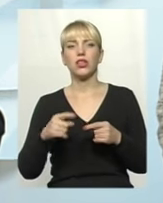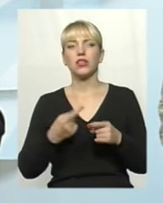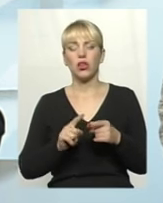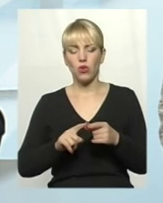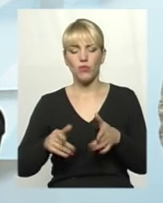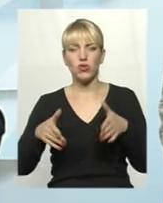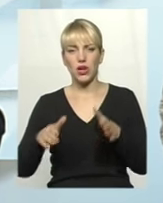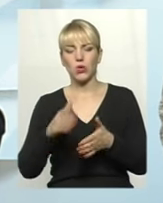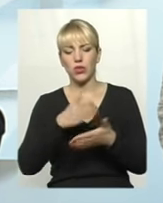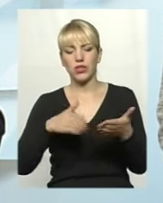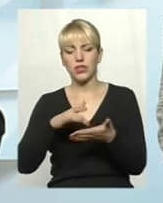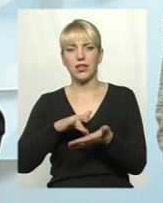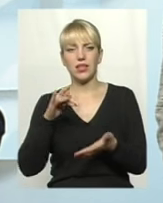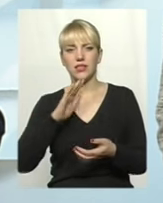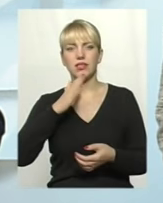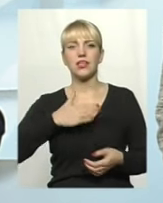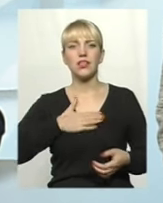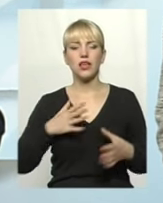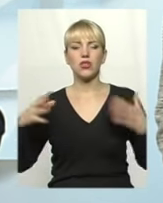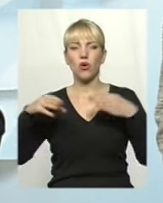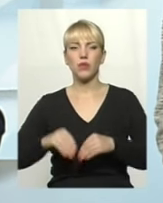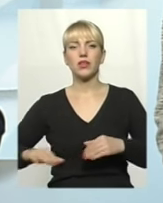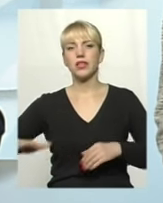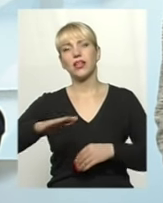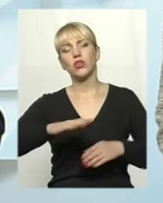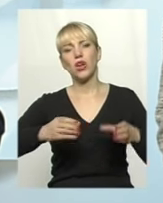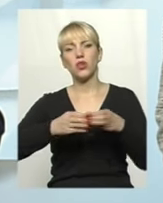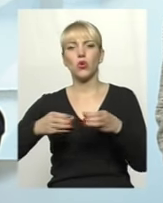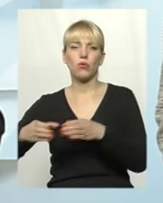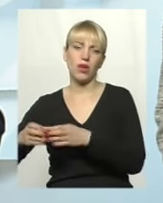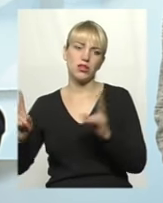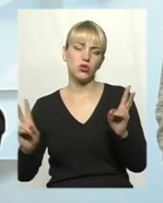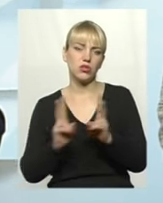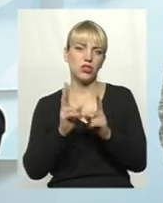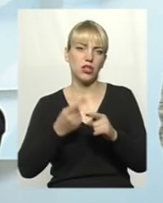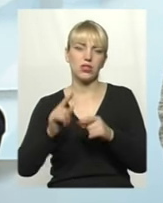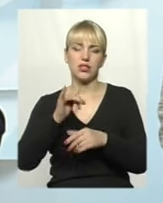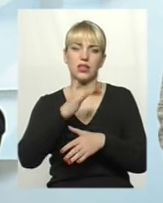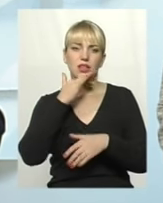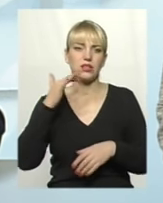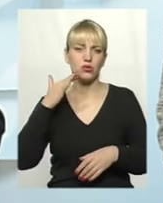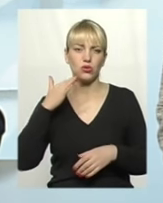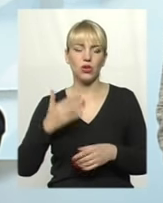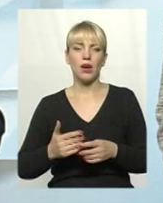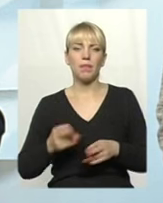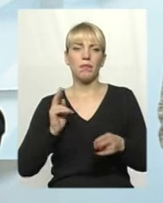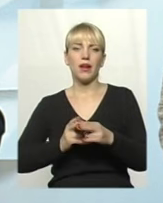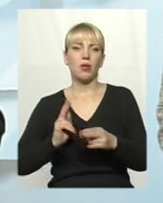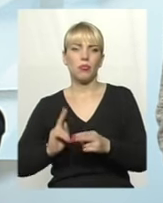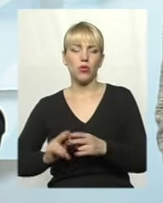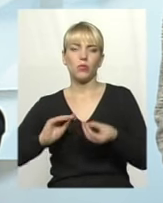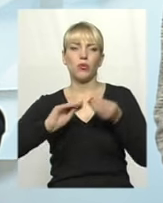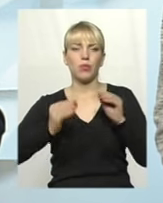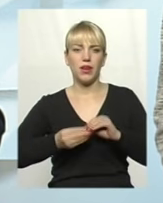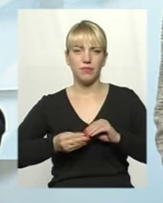шляху децентралізації наші об'єднані територіальні громади зіштовхуються з низкою перепон,